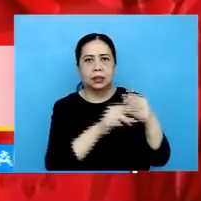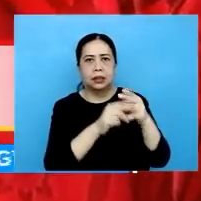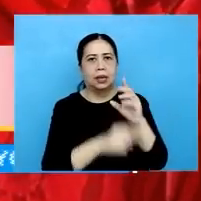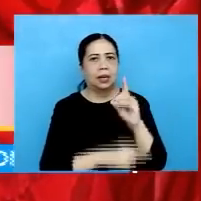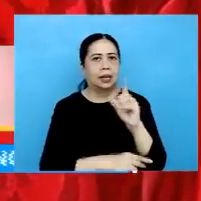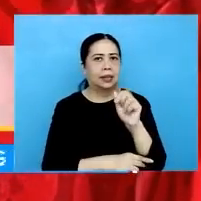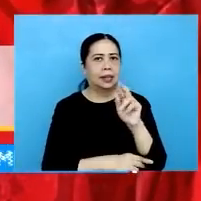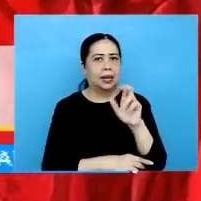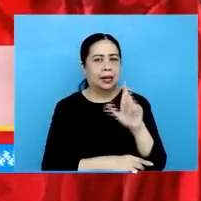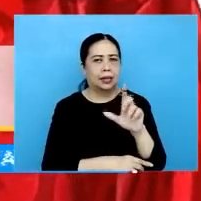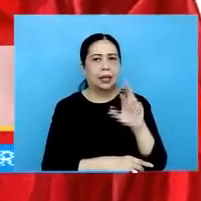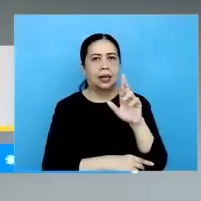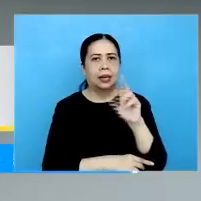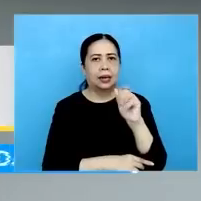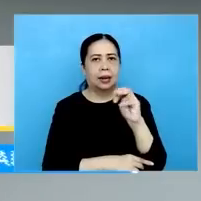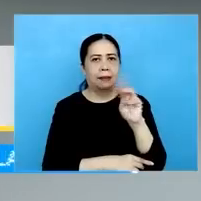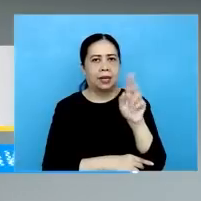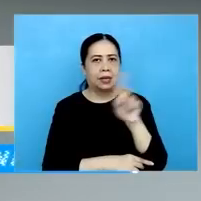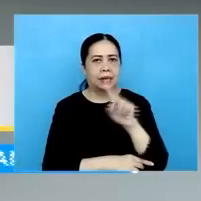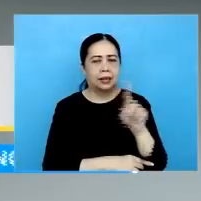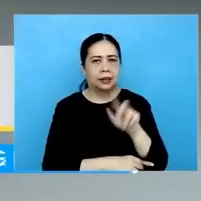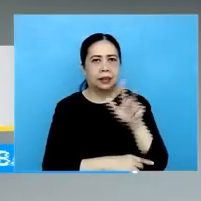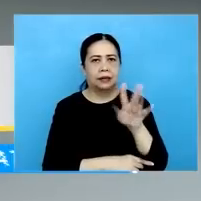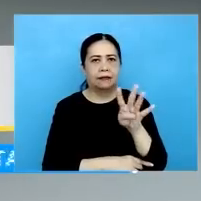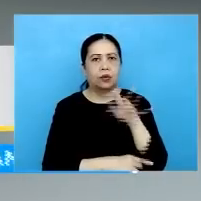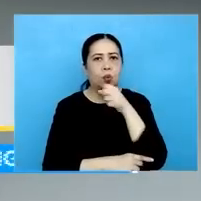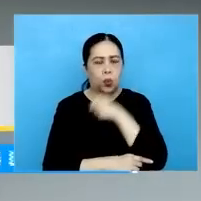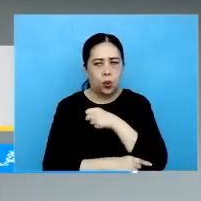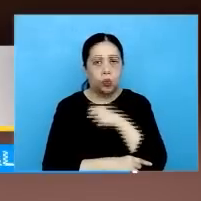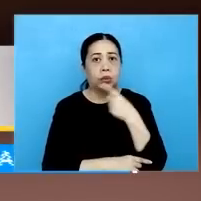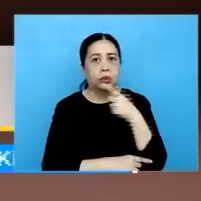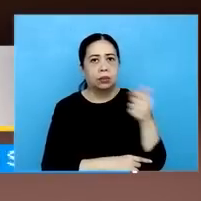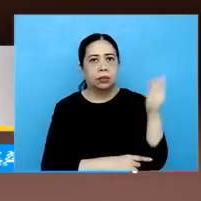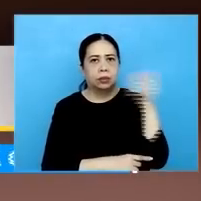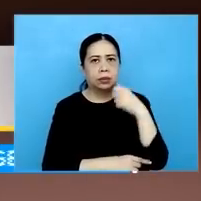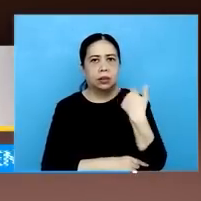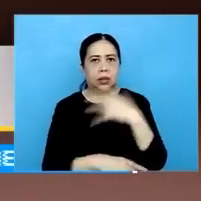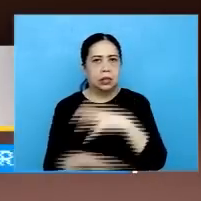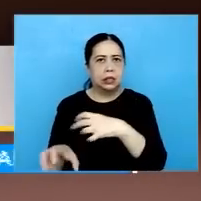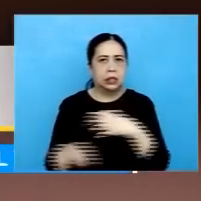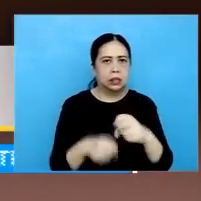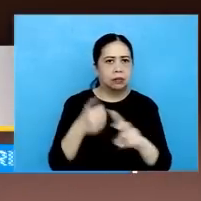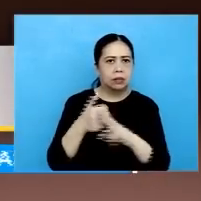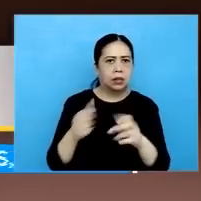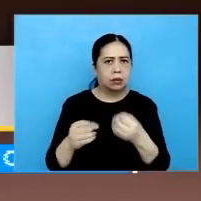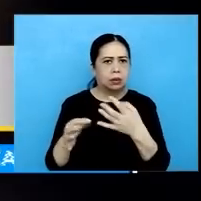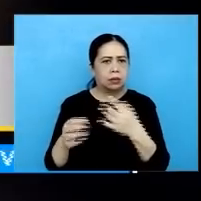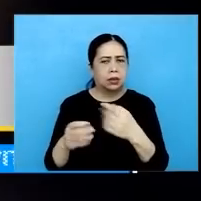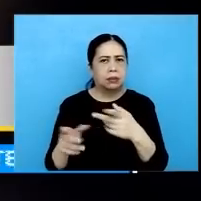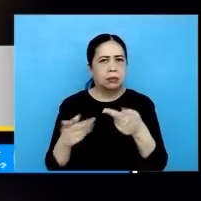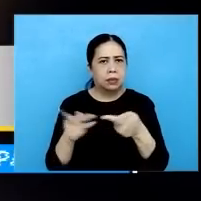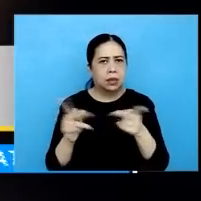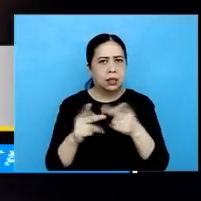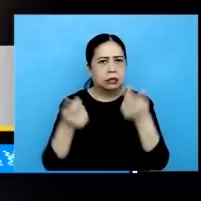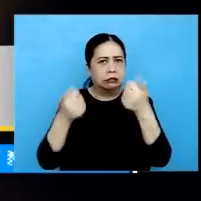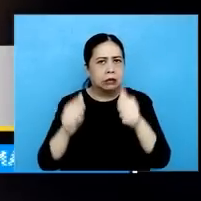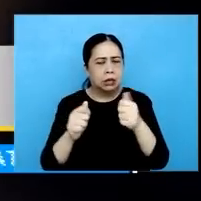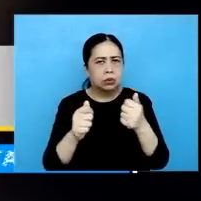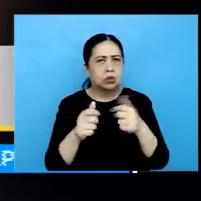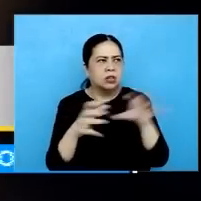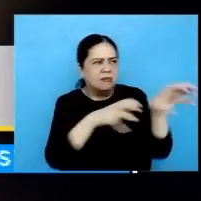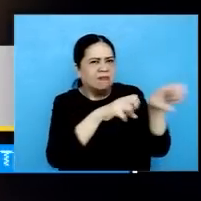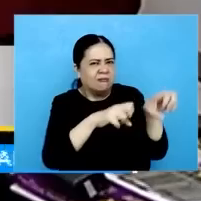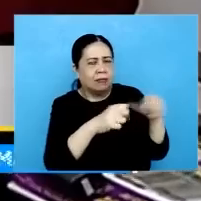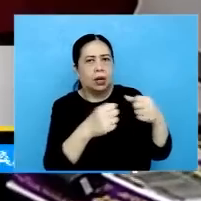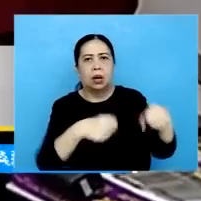Ramirez, 34 anyos. Ayon sa mga otoridad, nakaladgad pa ang biktima ng ilang metro nang subukan niyang habulin ang